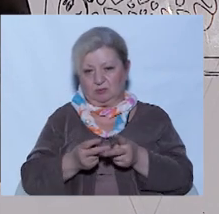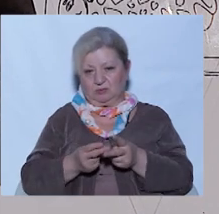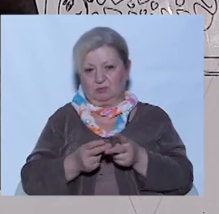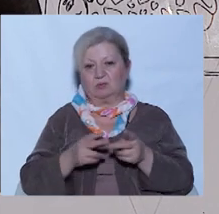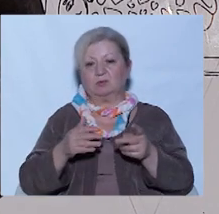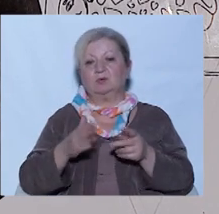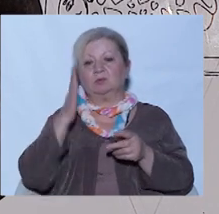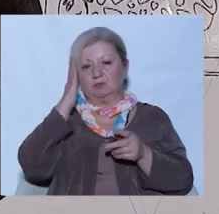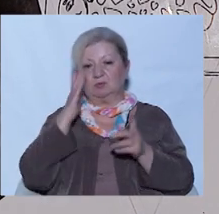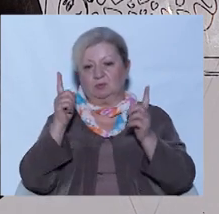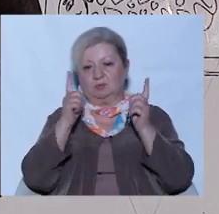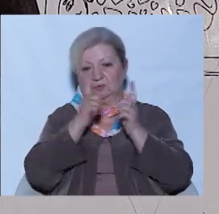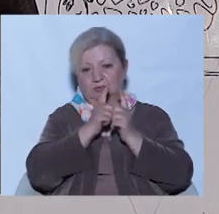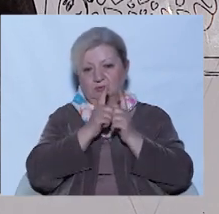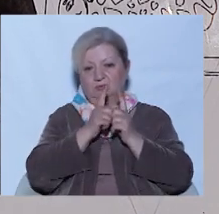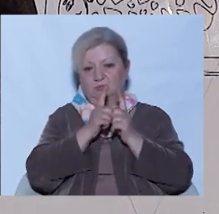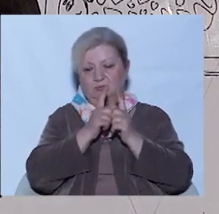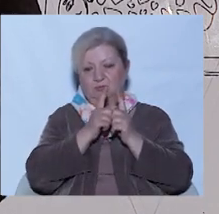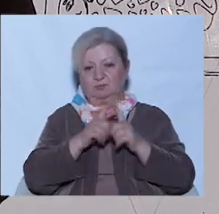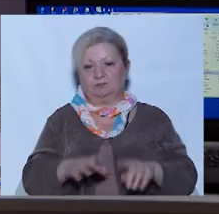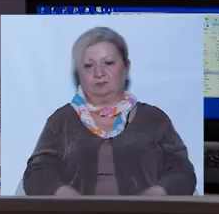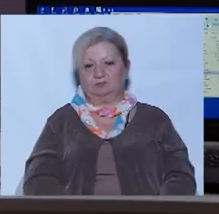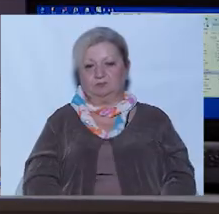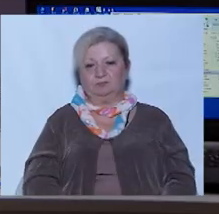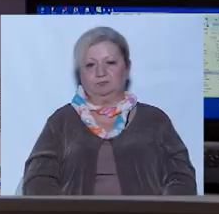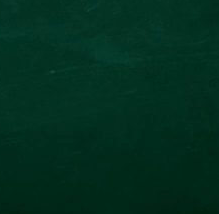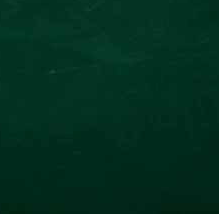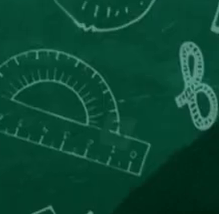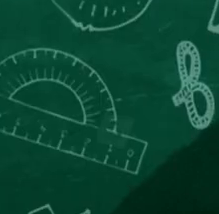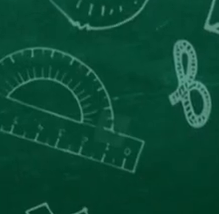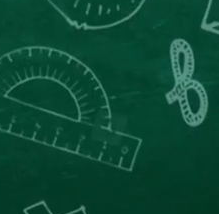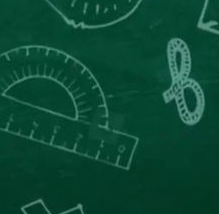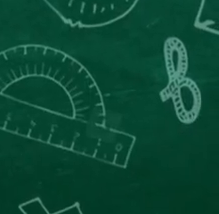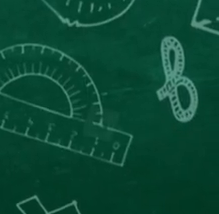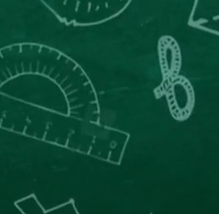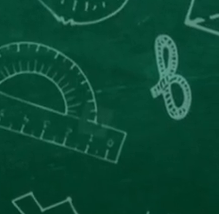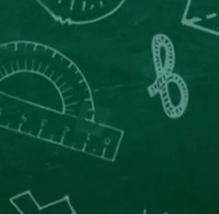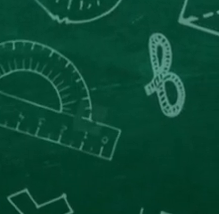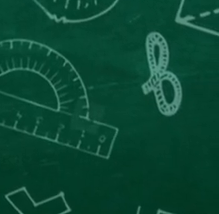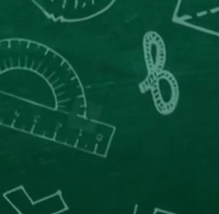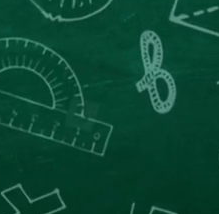აბა, მომავალ შეხვედრამდე, კარგად ბრძანდებოდეთ. Thank you.